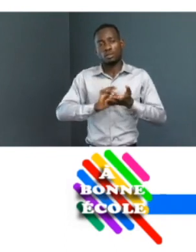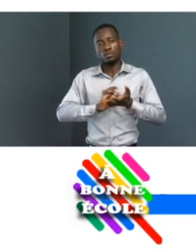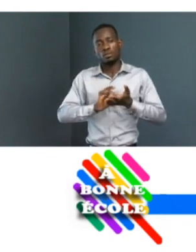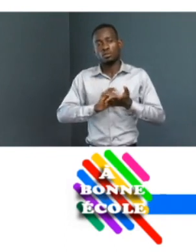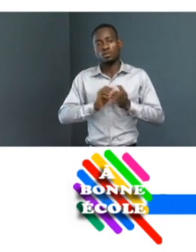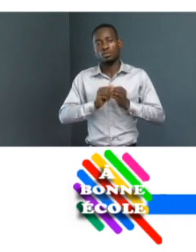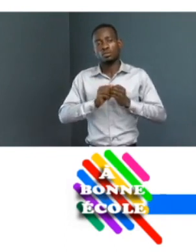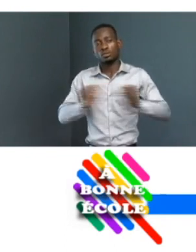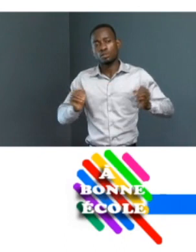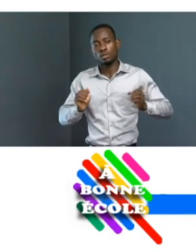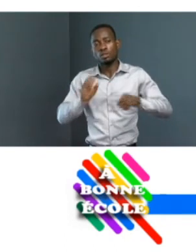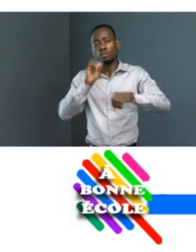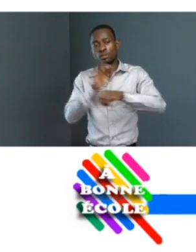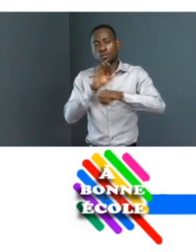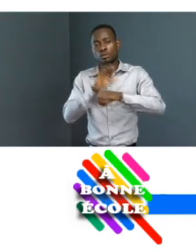sans avis médical.